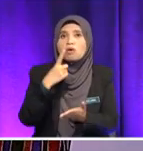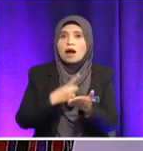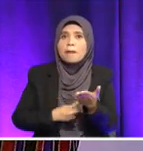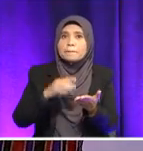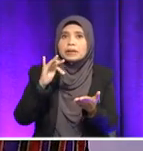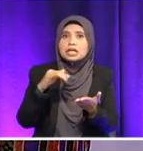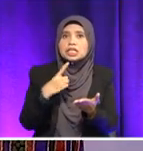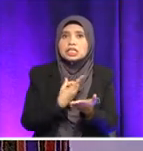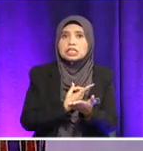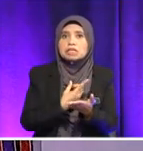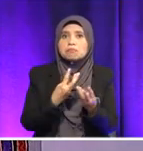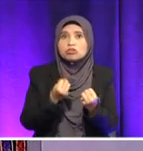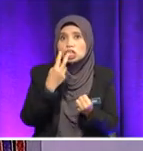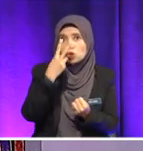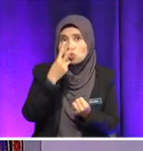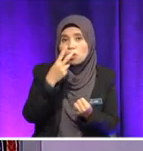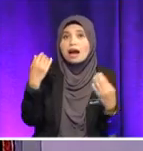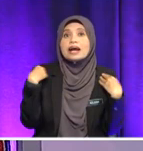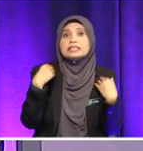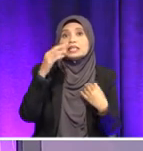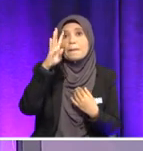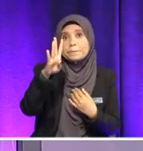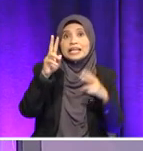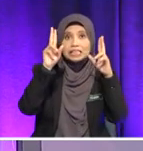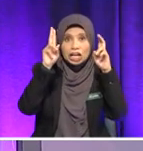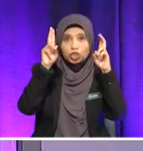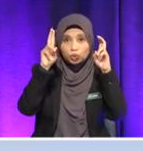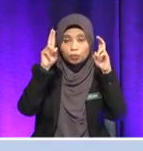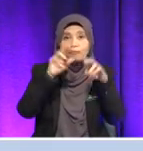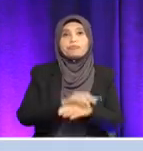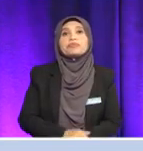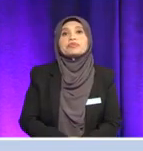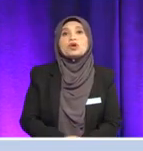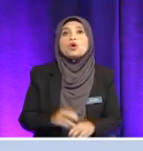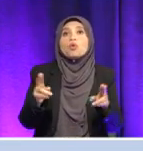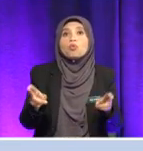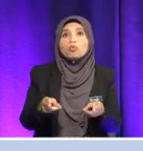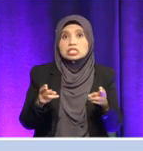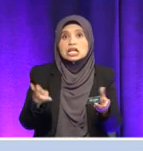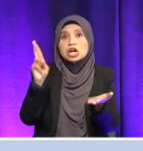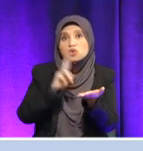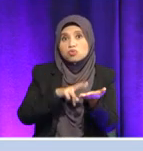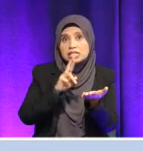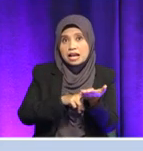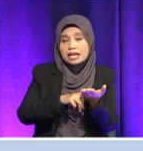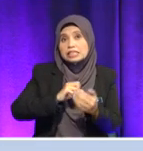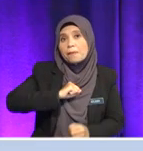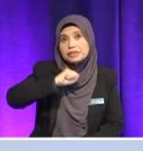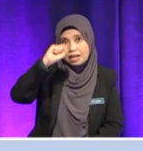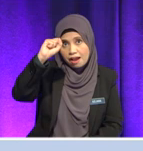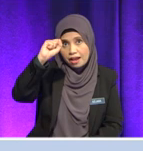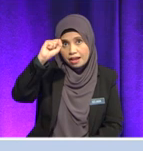tidak jumpai ini jadi kita ada empat sak yang sangat penting yaitu use rundingan kemerdekaan ini merupakan